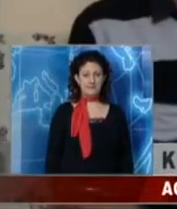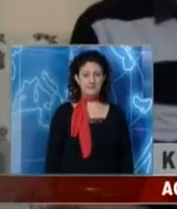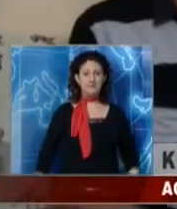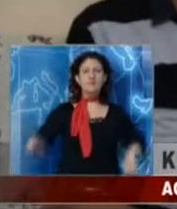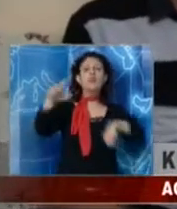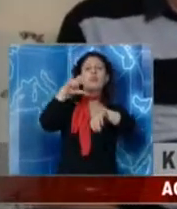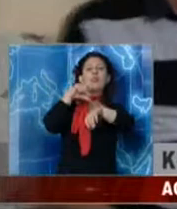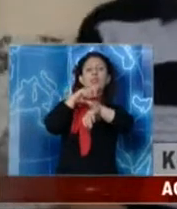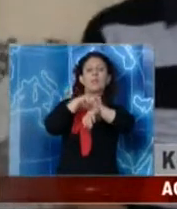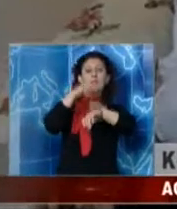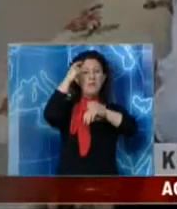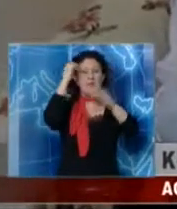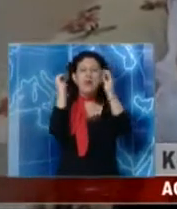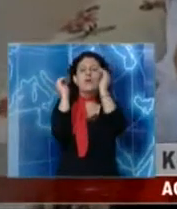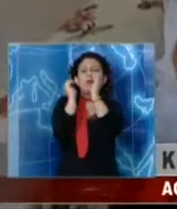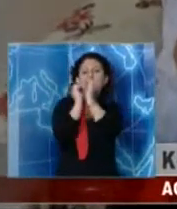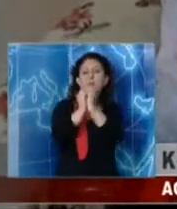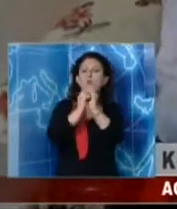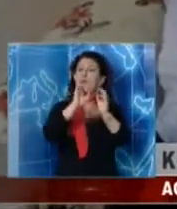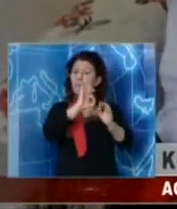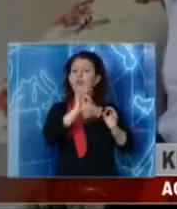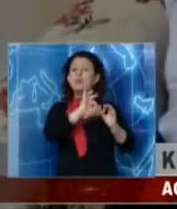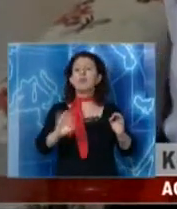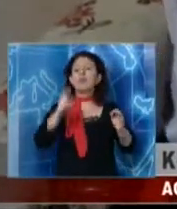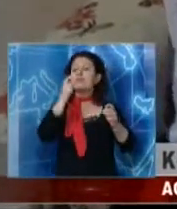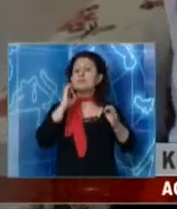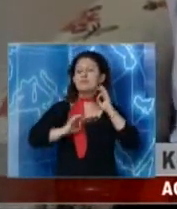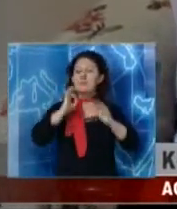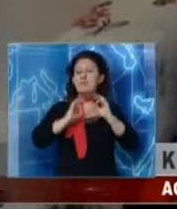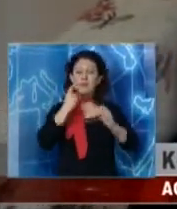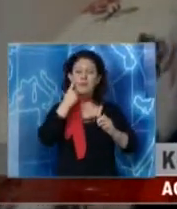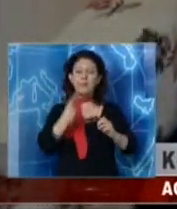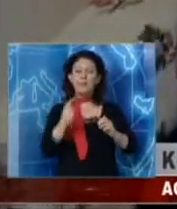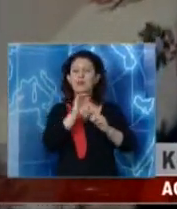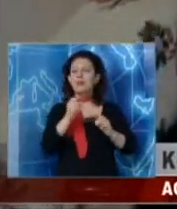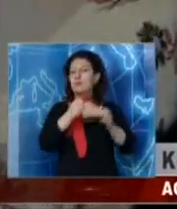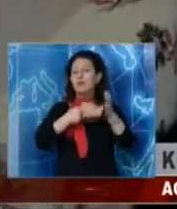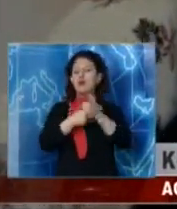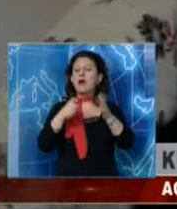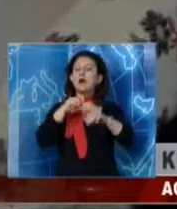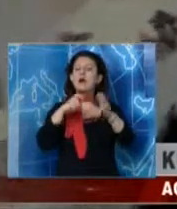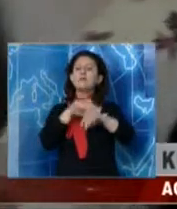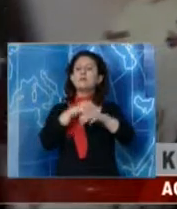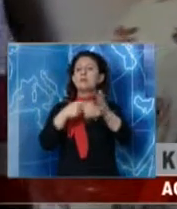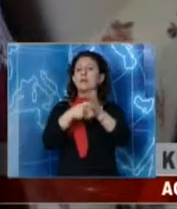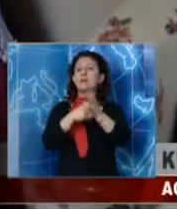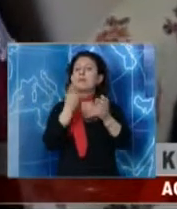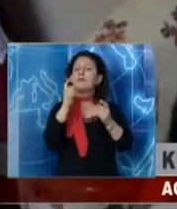yavrum. Doktorların beyin küçülmesi dediği ama tam olarak kesin bir teşhisin konulamadığı bu hastalığın tedavisi 3 yıldır